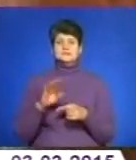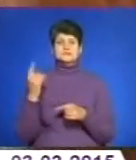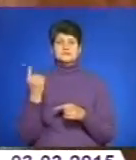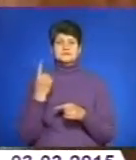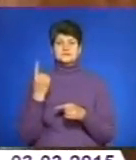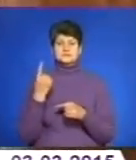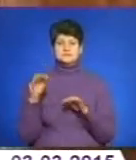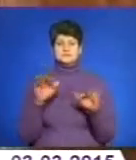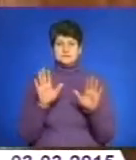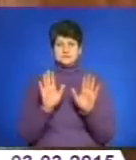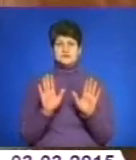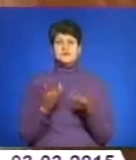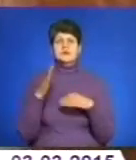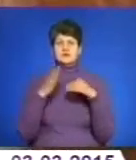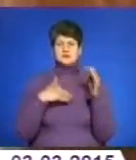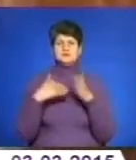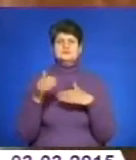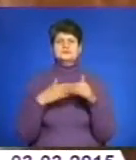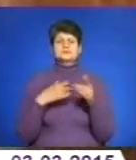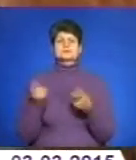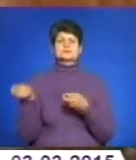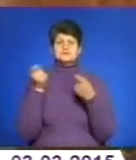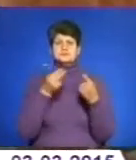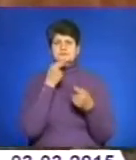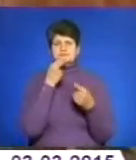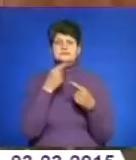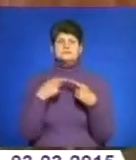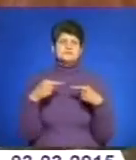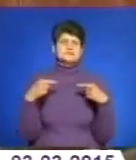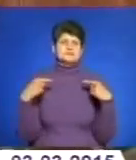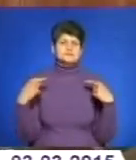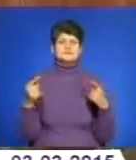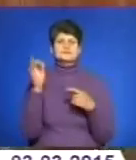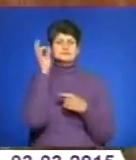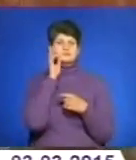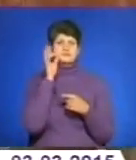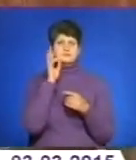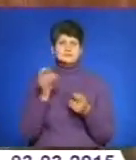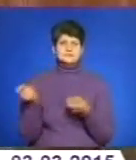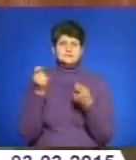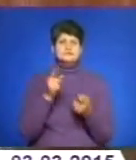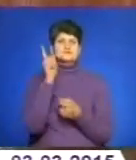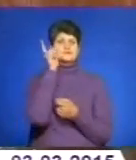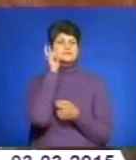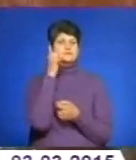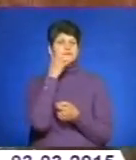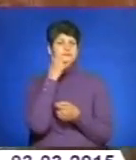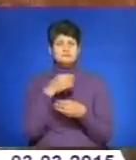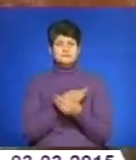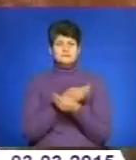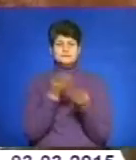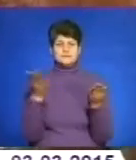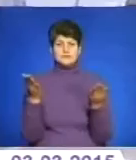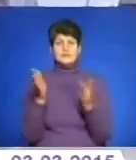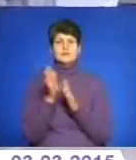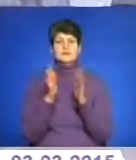Ми практикували і привозили продукти харчування, солодощі, мобільні телефони. На Різдво